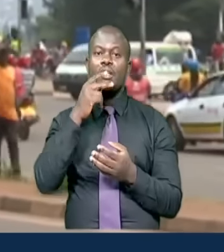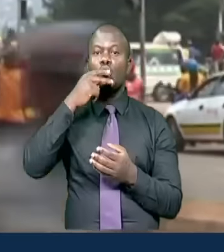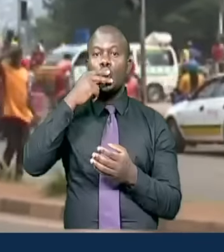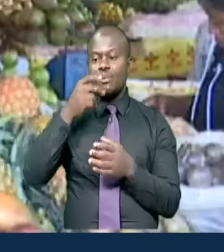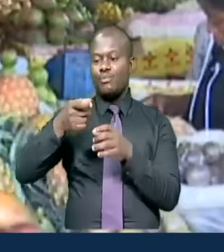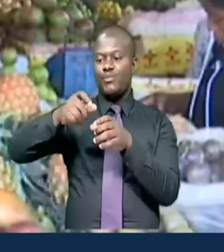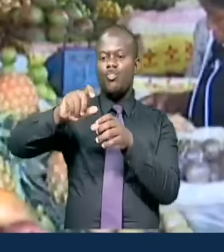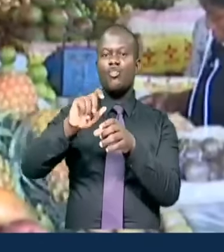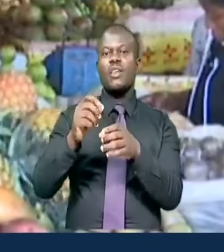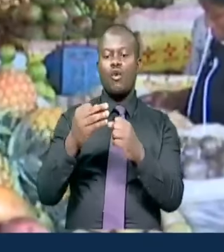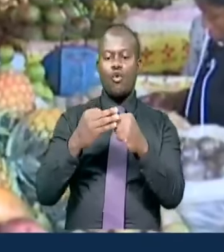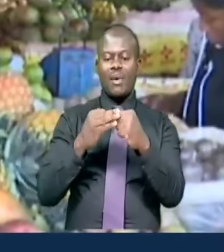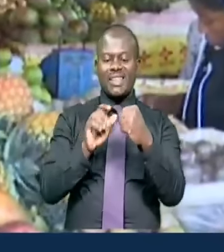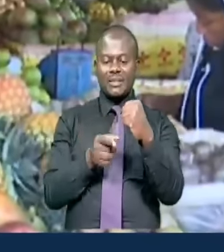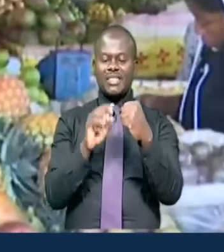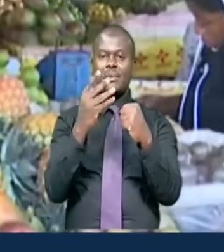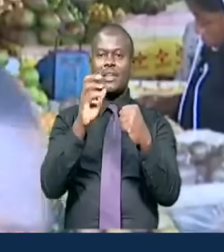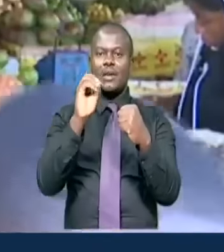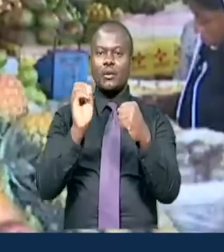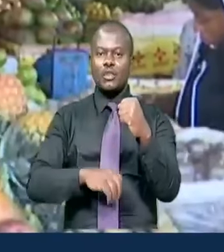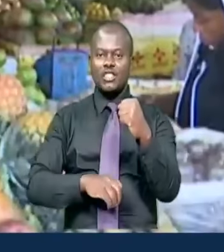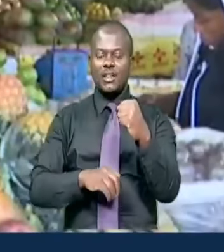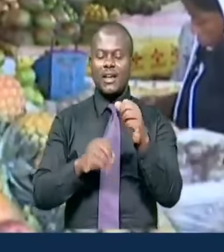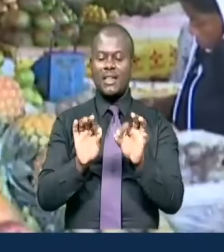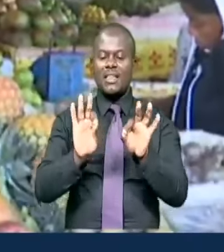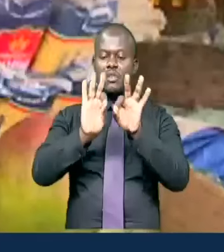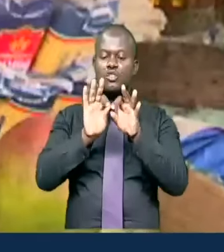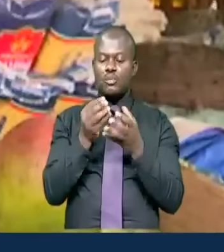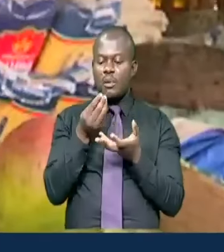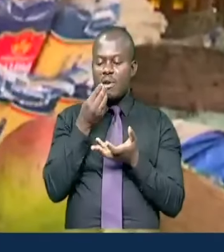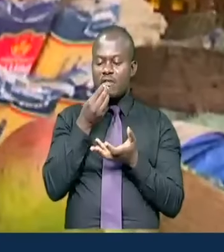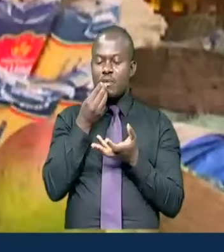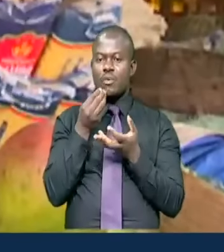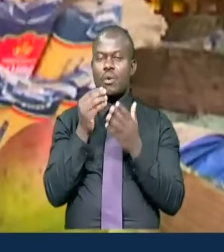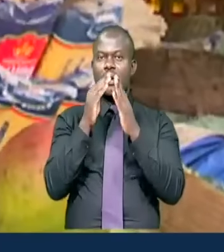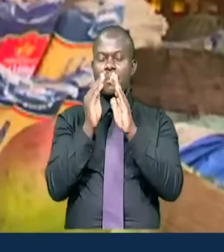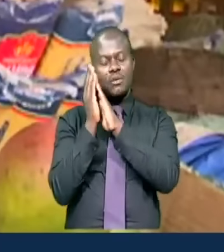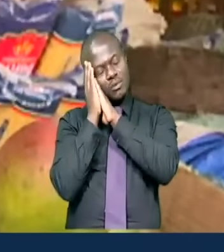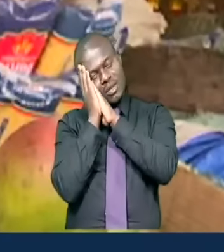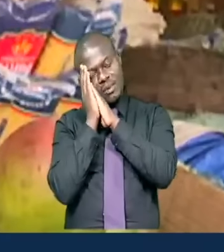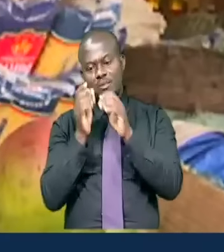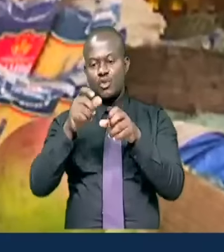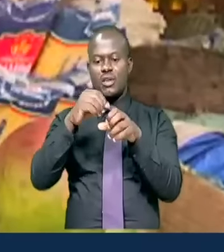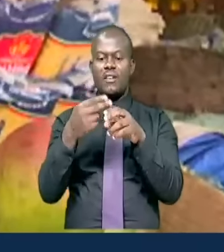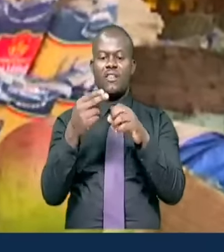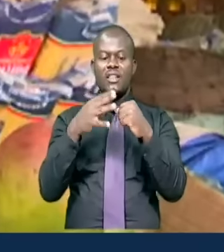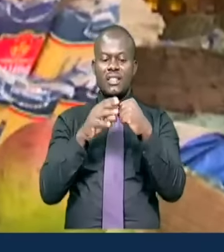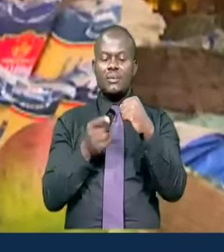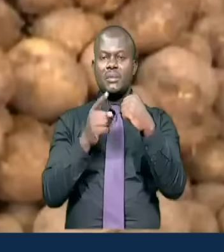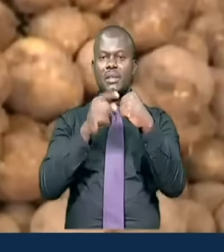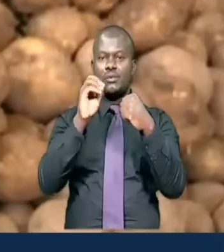byo byiyongereyeho 8.4%. Ibiciro by'amafunguro n'icumbi byo byiyongeraho